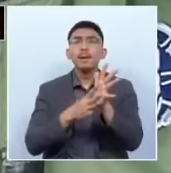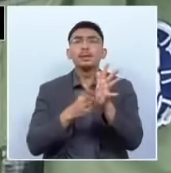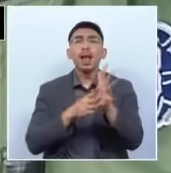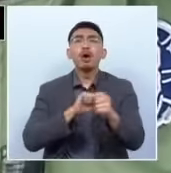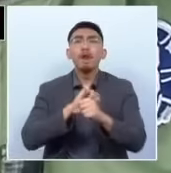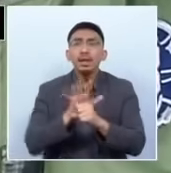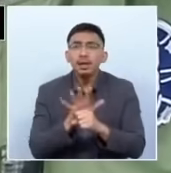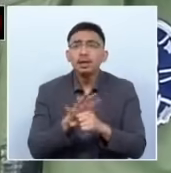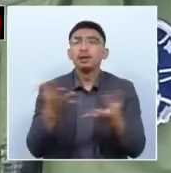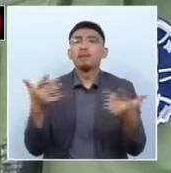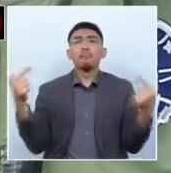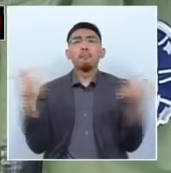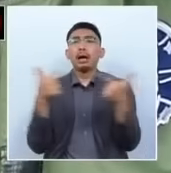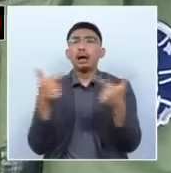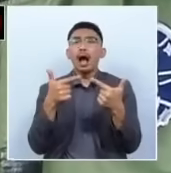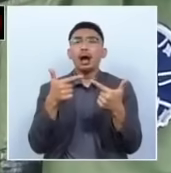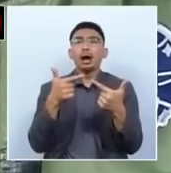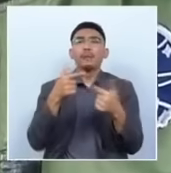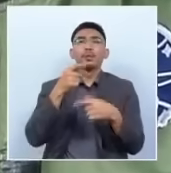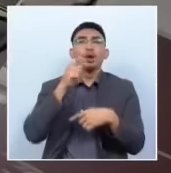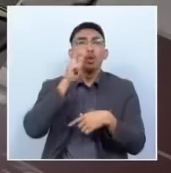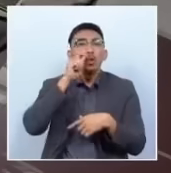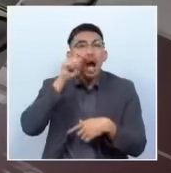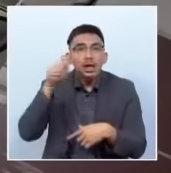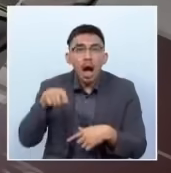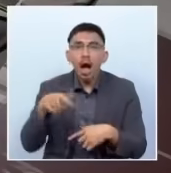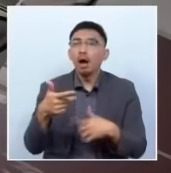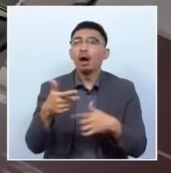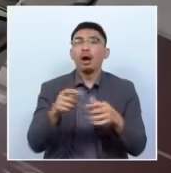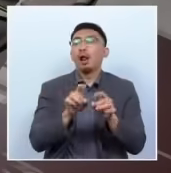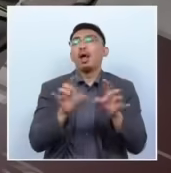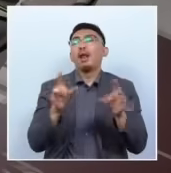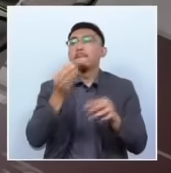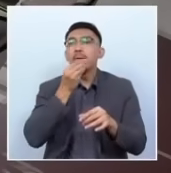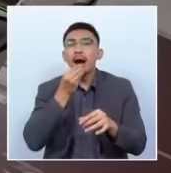naik BBM naik waktu habis Pak Prabowo terima